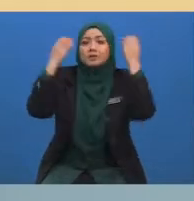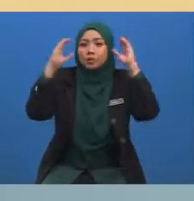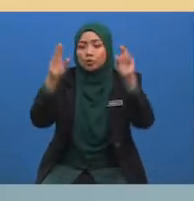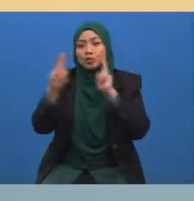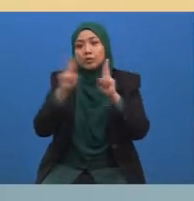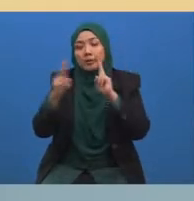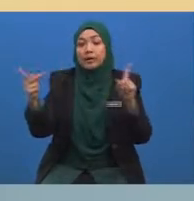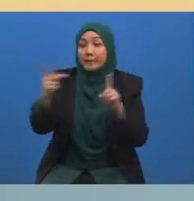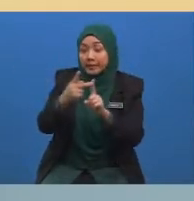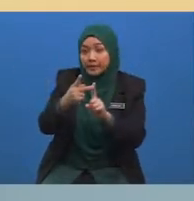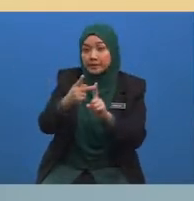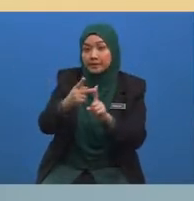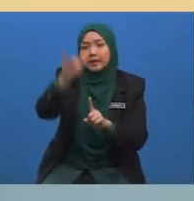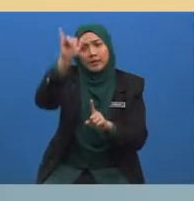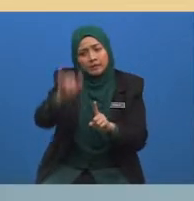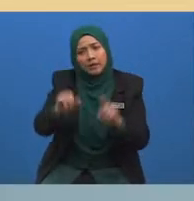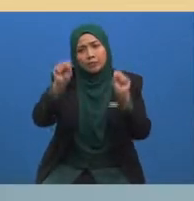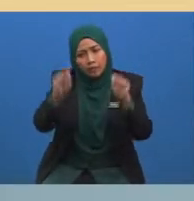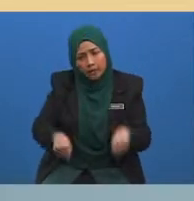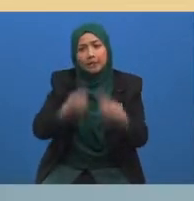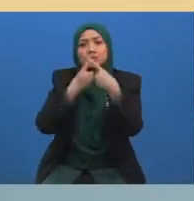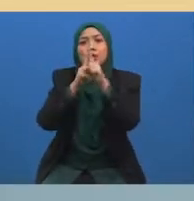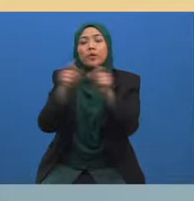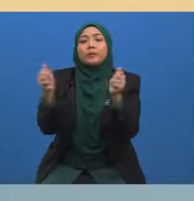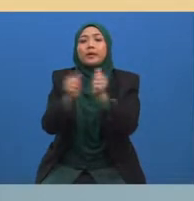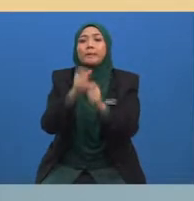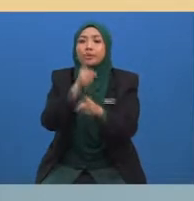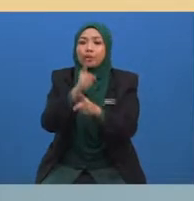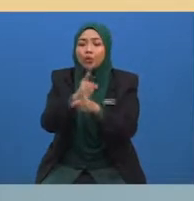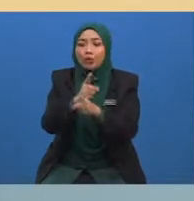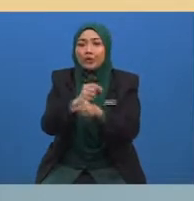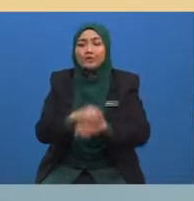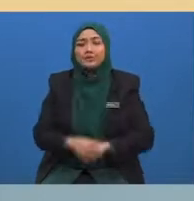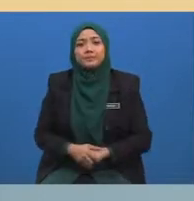ucapkan kepada yang dapat menjawab dengan betul.